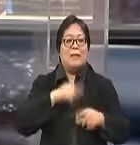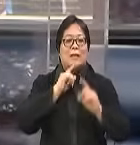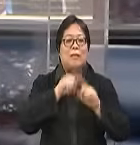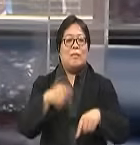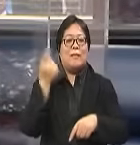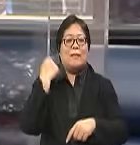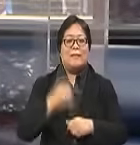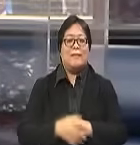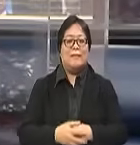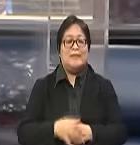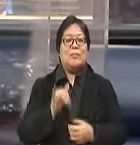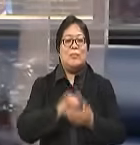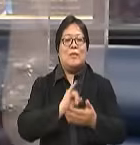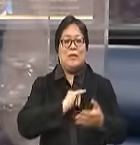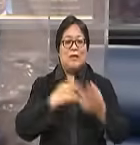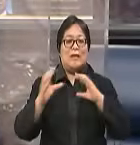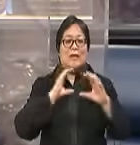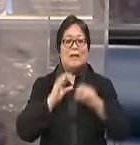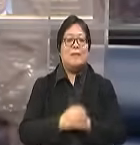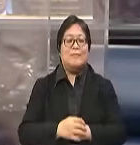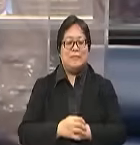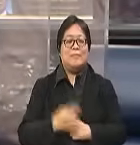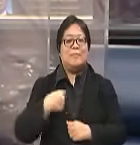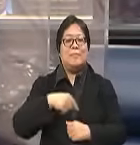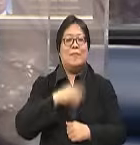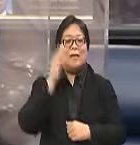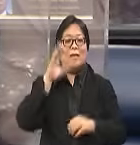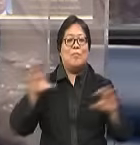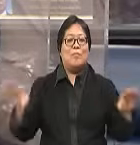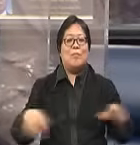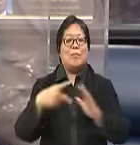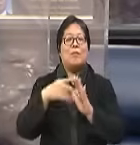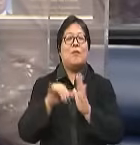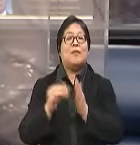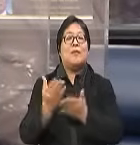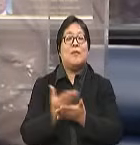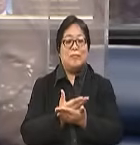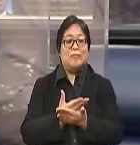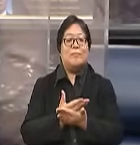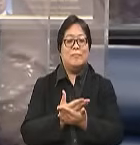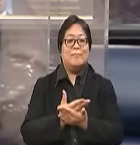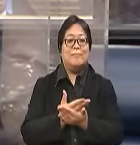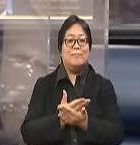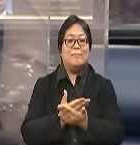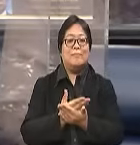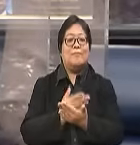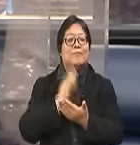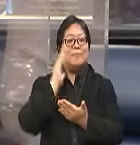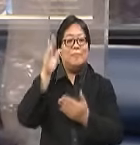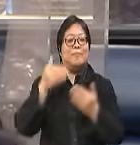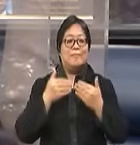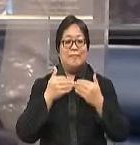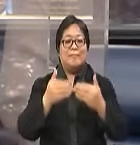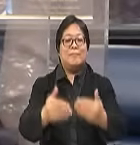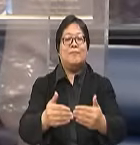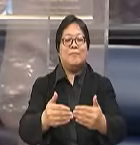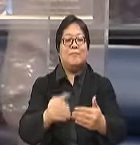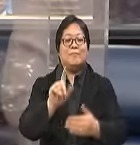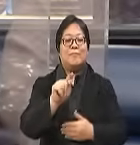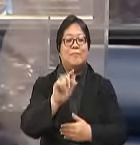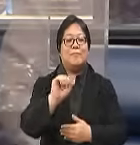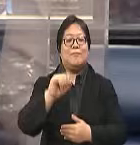itulah tadi bahwa kita akan buat satu polisi baru yang mana akan meneruskan